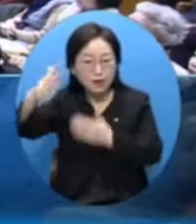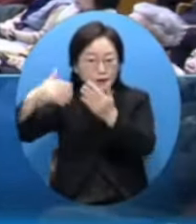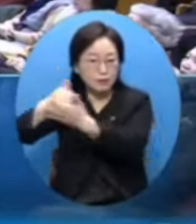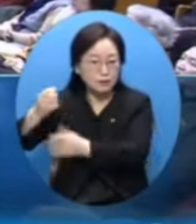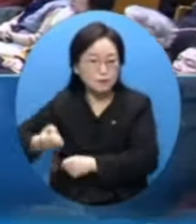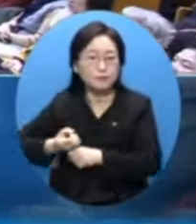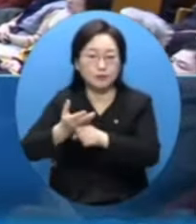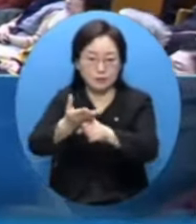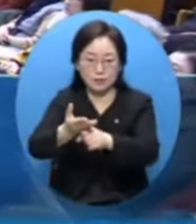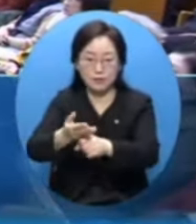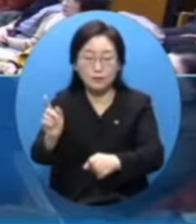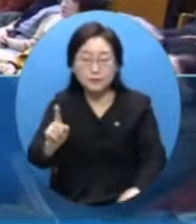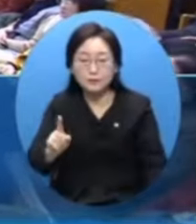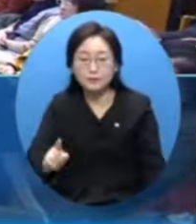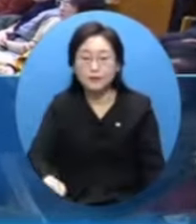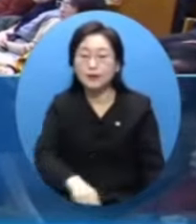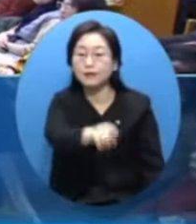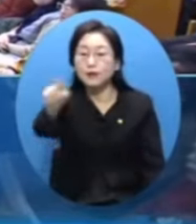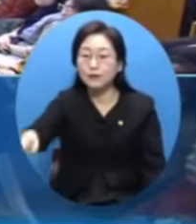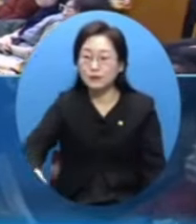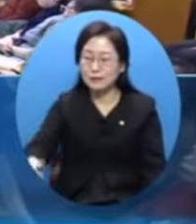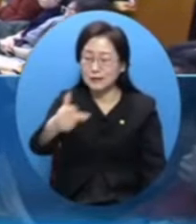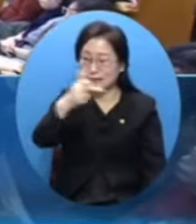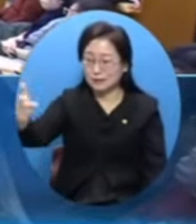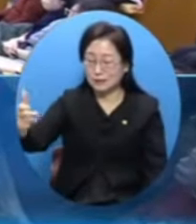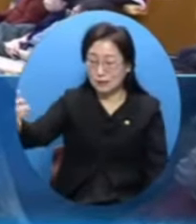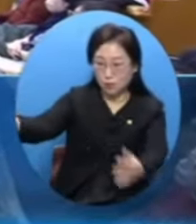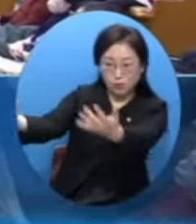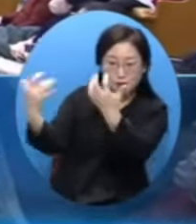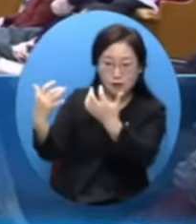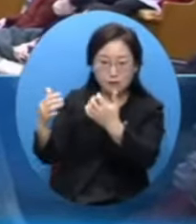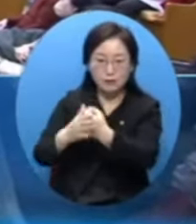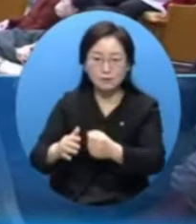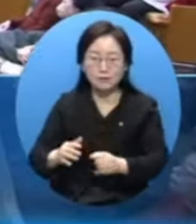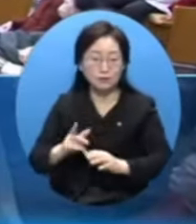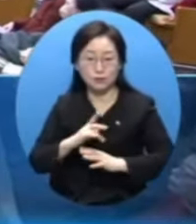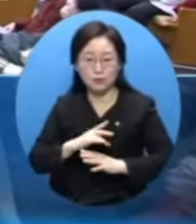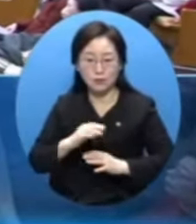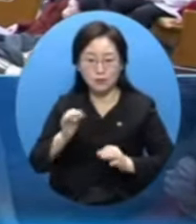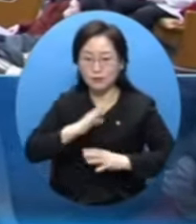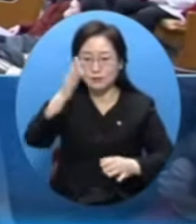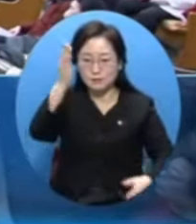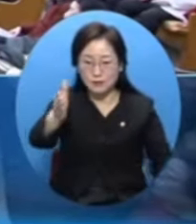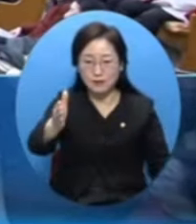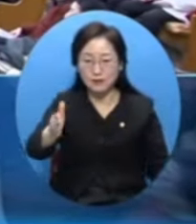너에게 말씀하시기를 너희는 이 큰 무리로 말미암아 두려워하거나